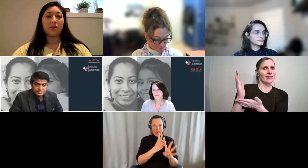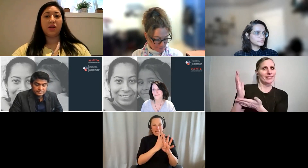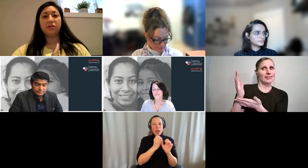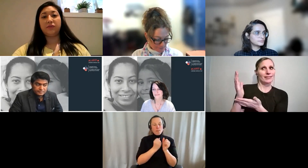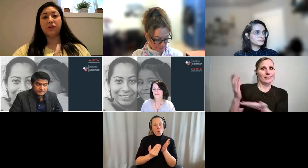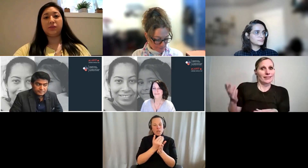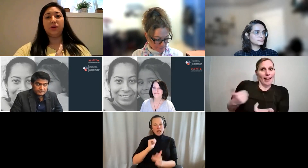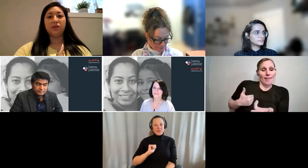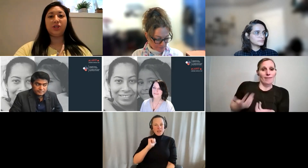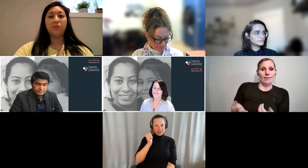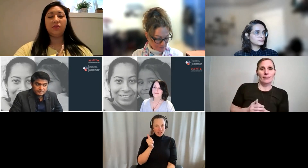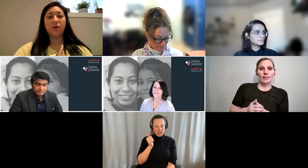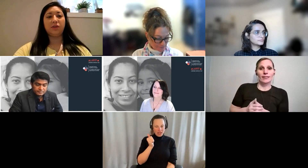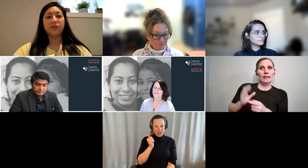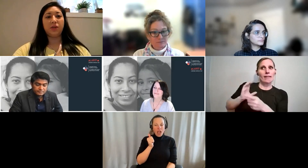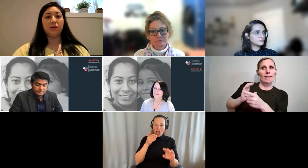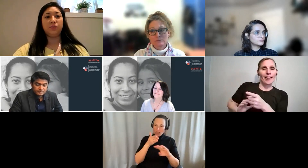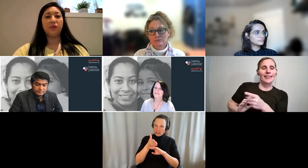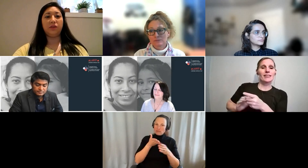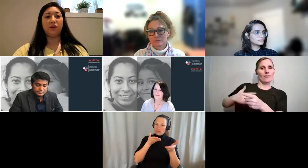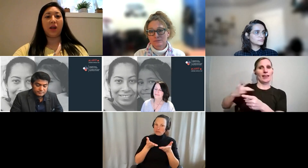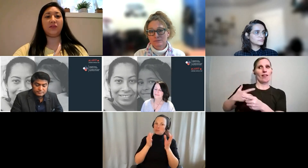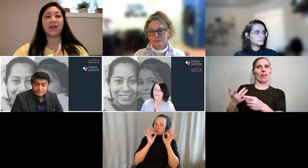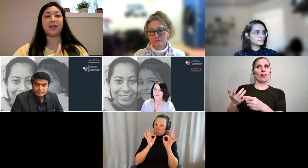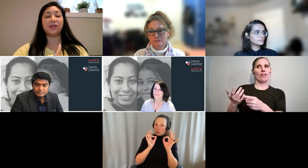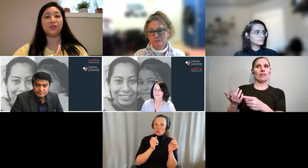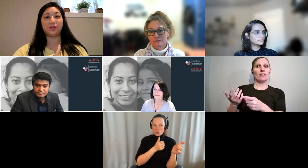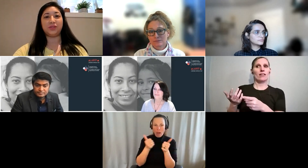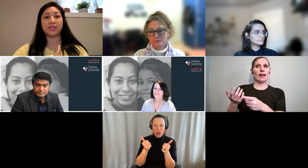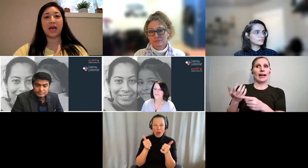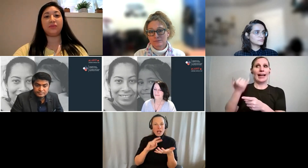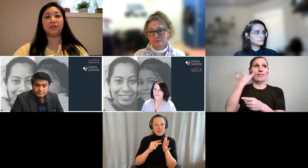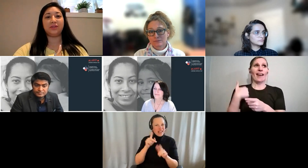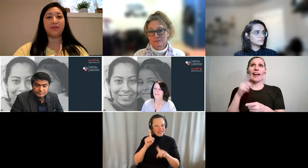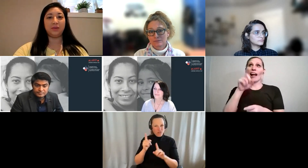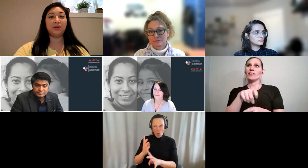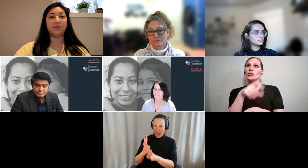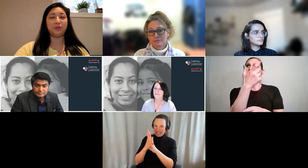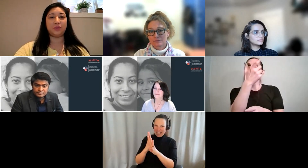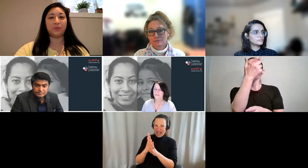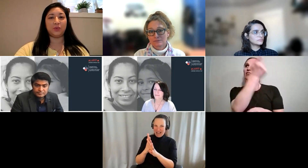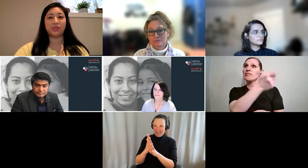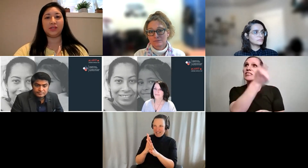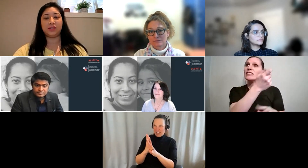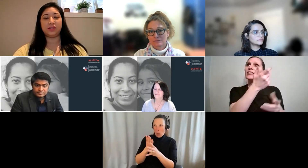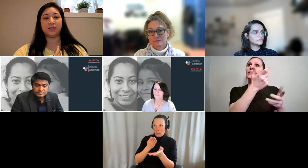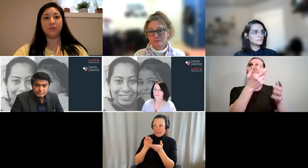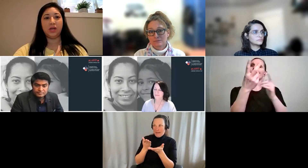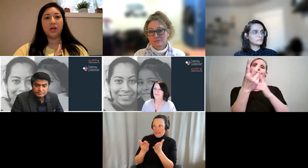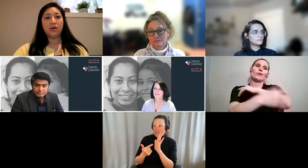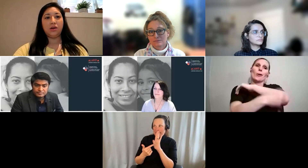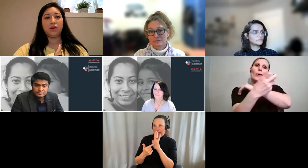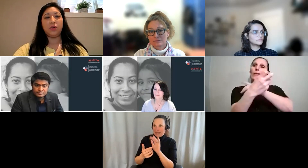aux services. Les clients aussi vont expérimenter l'embarras, la honte lorsqu'ils doivent avoir accès à des services après avoir été impliqués